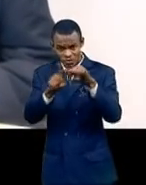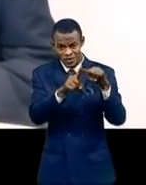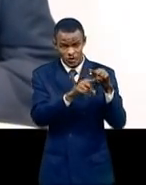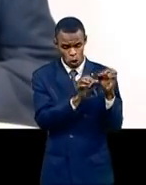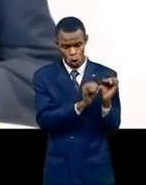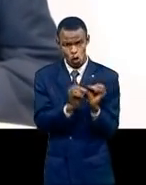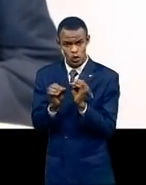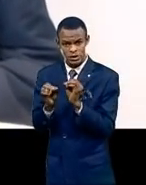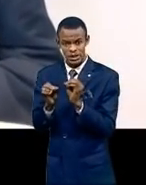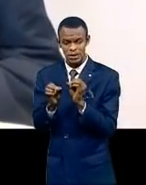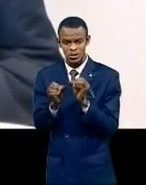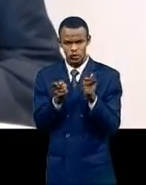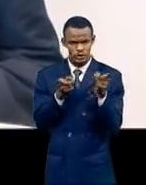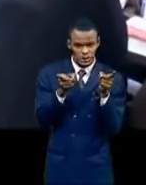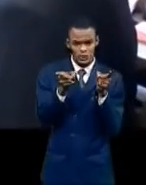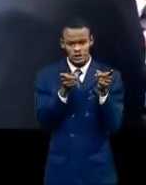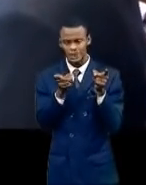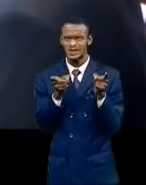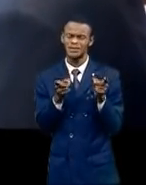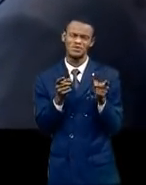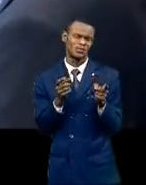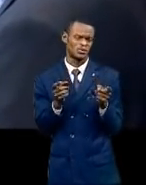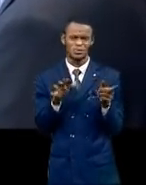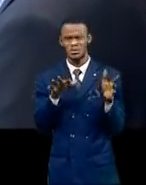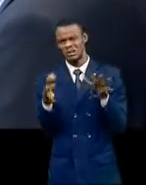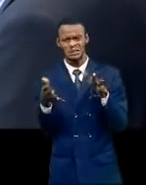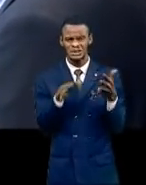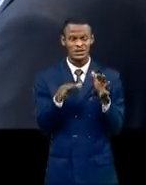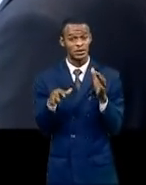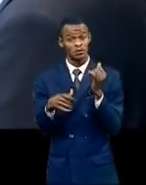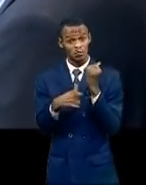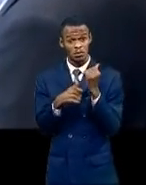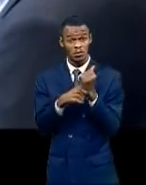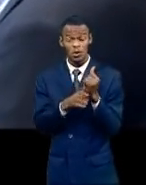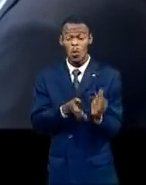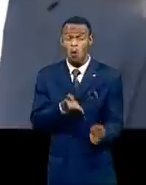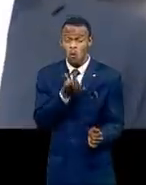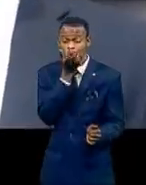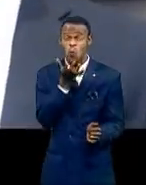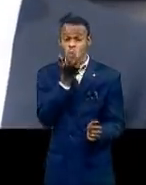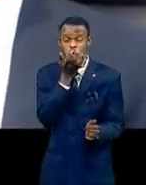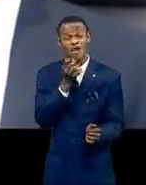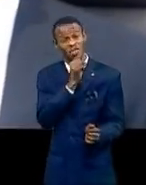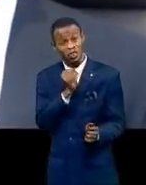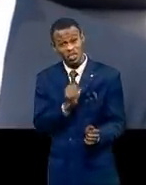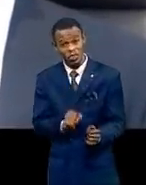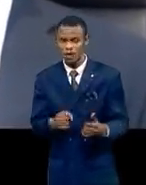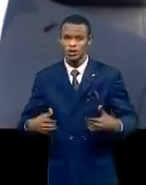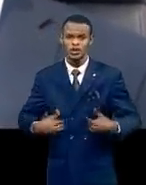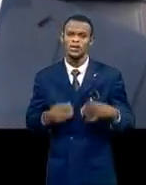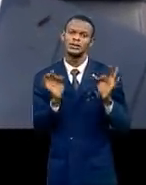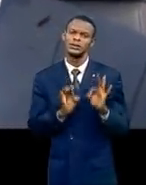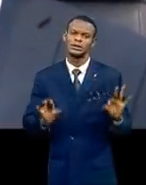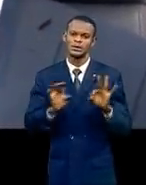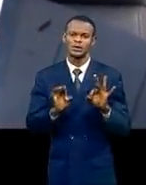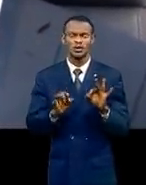est pléthorique par rapport au niveau d'activité, vieillissant et non efficient vu le faible taux de leur